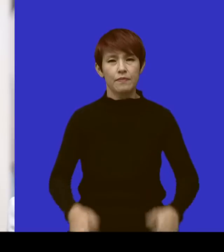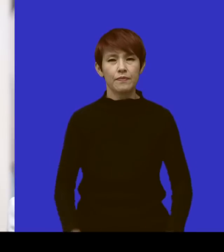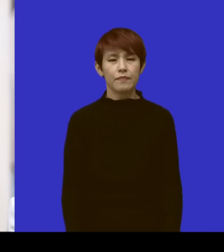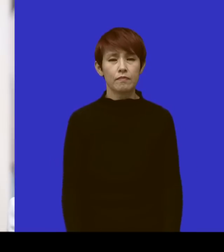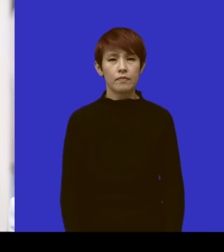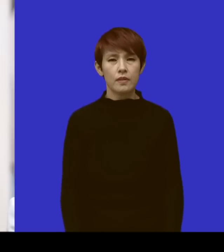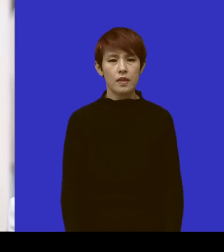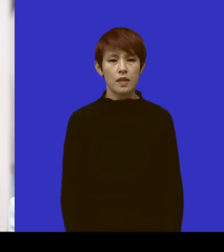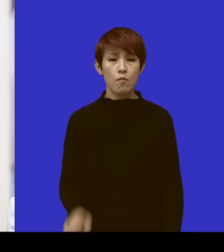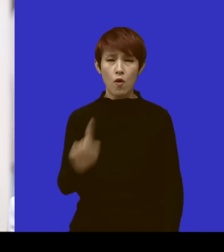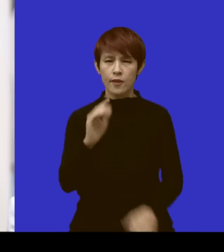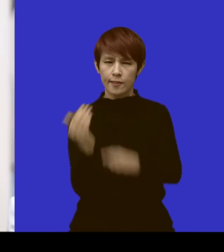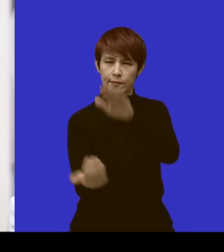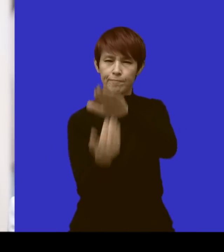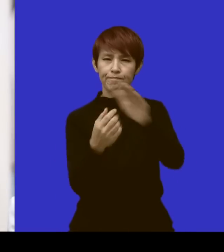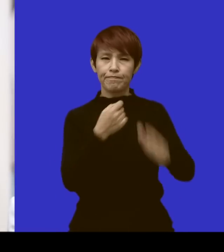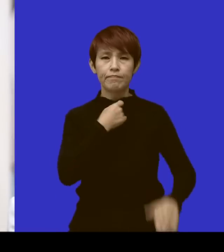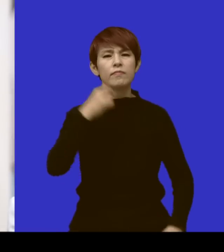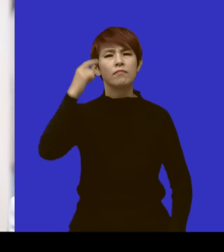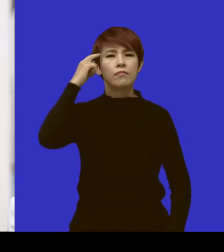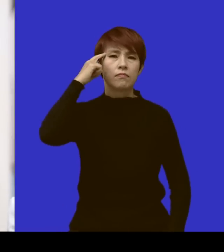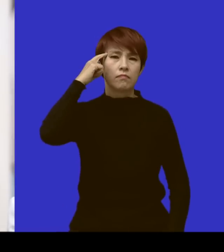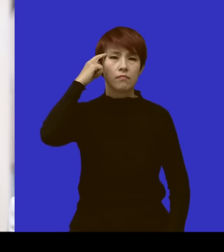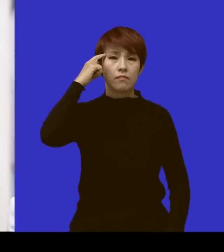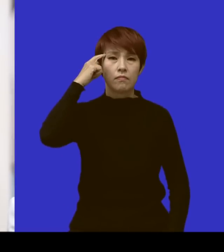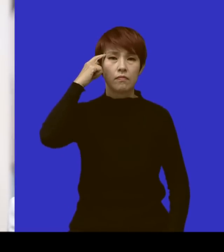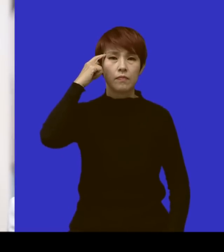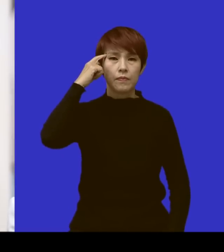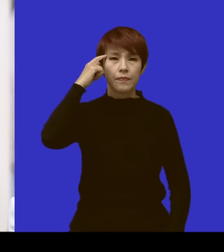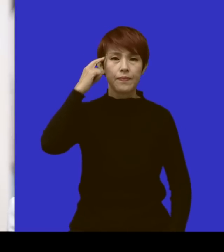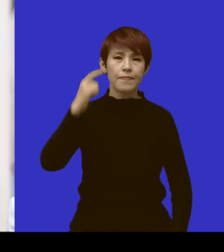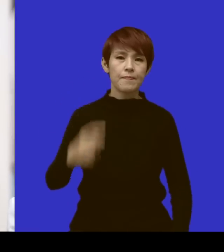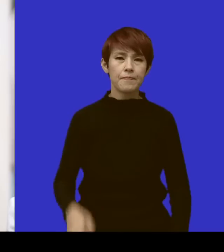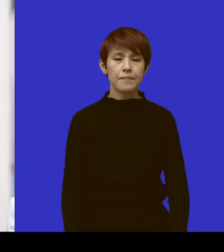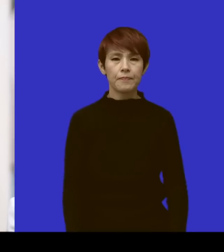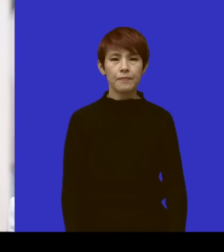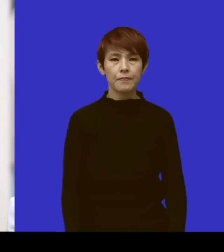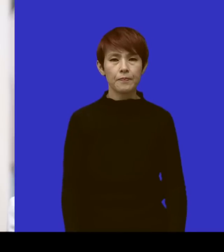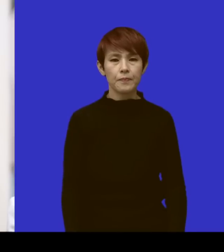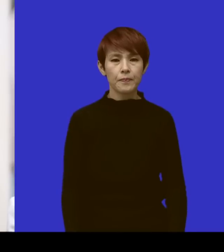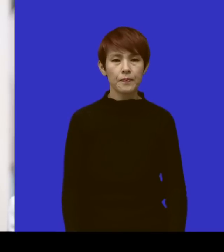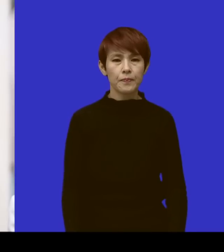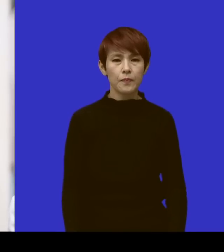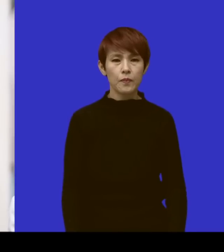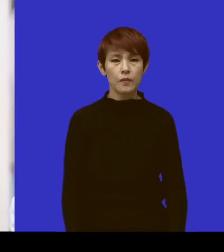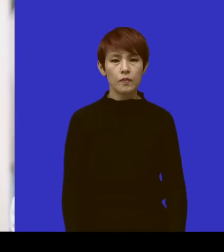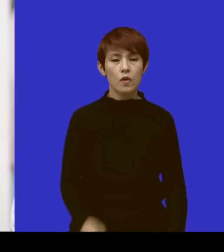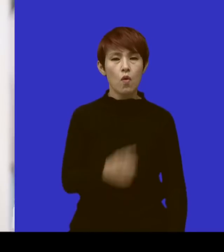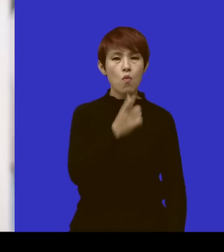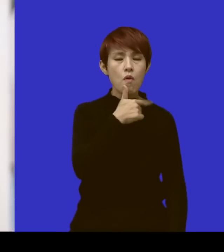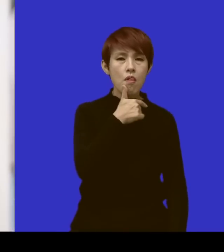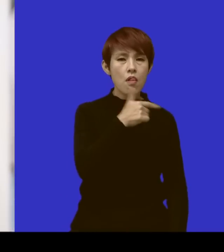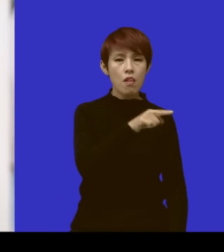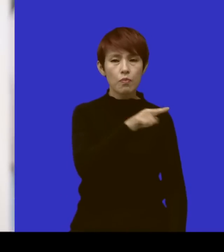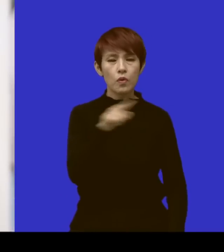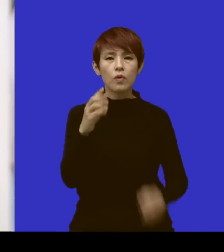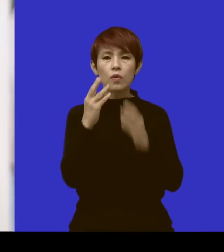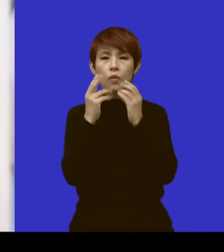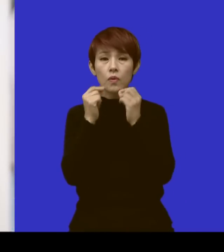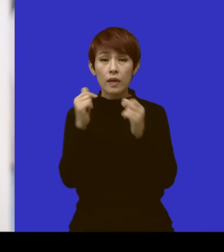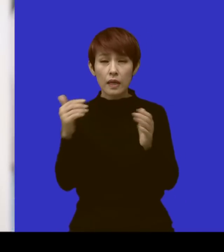뭔가 이루어야 된다는 생각이 이제 좀 강박처럼 좀 왔었던 것 같고 그러니까 거의 월요일부터